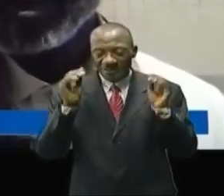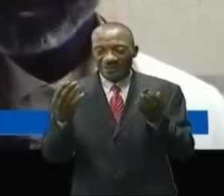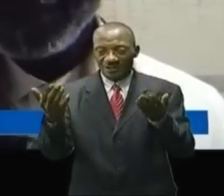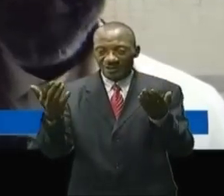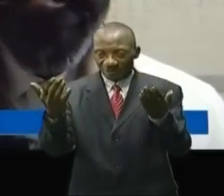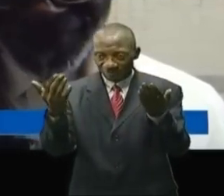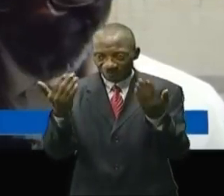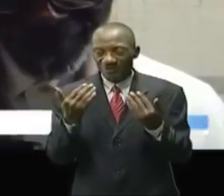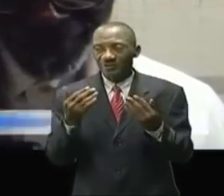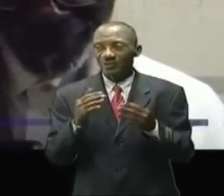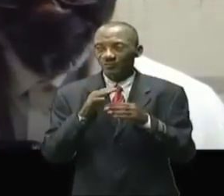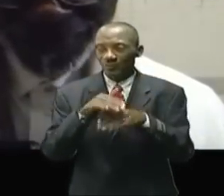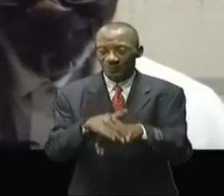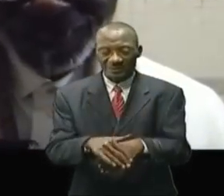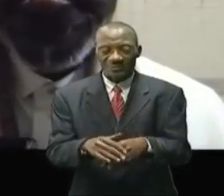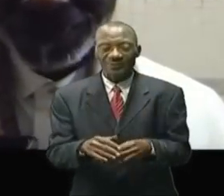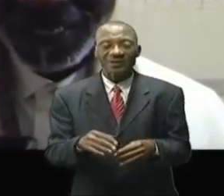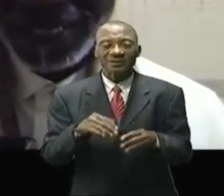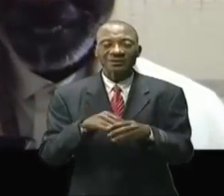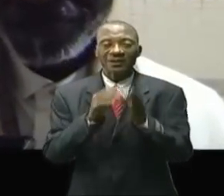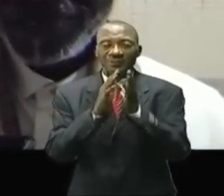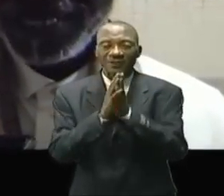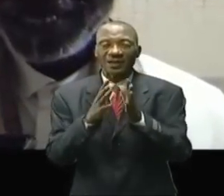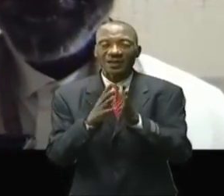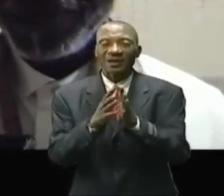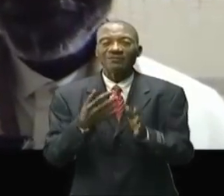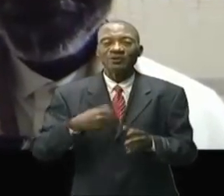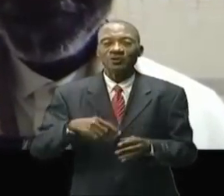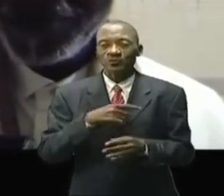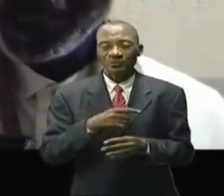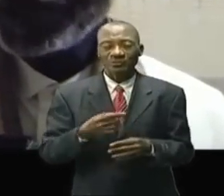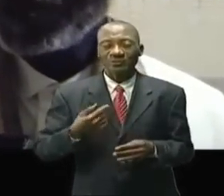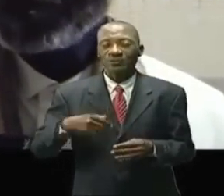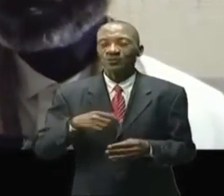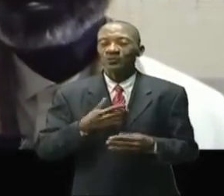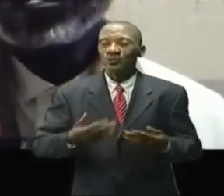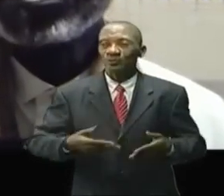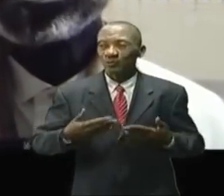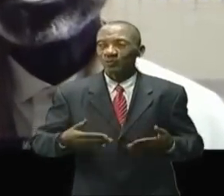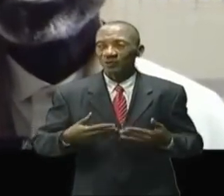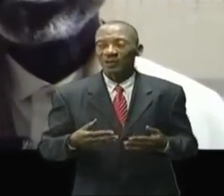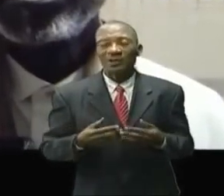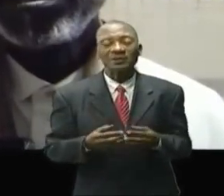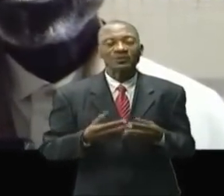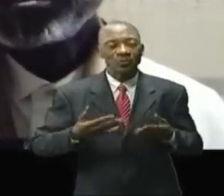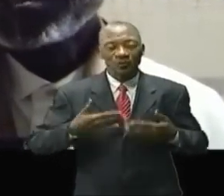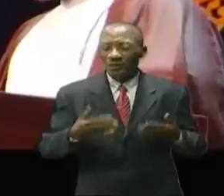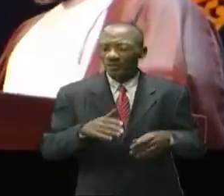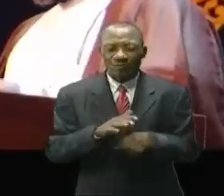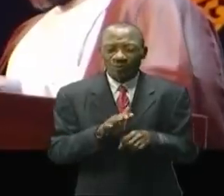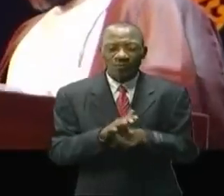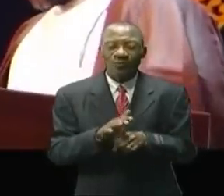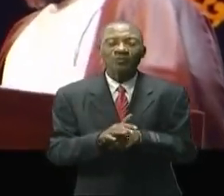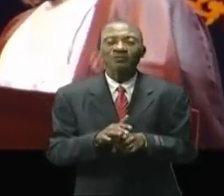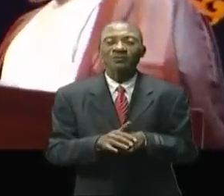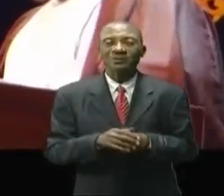sacrifice. Le président nous a donné l'occasion de nous